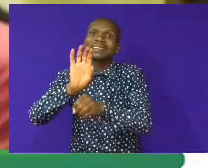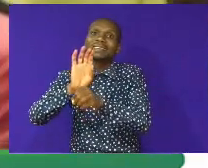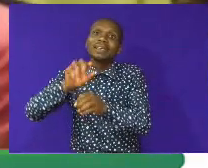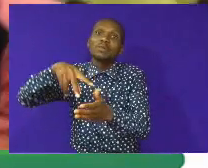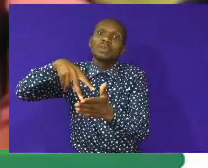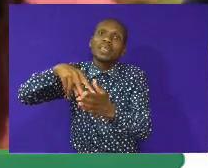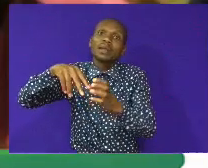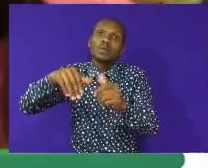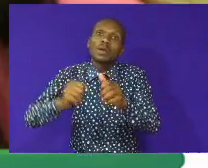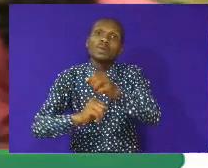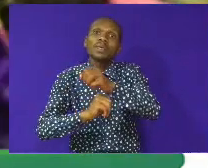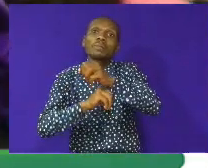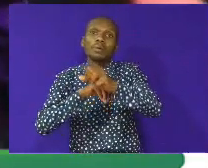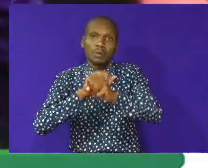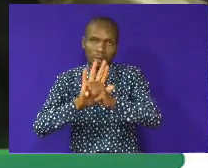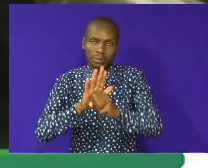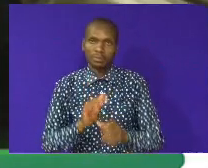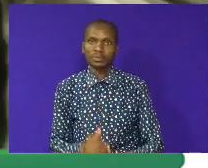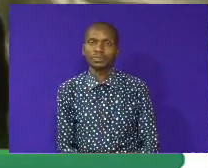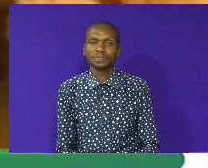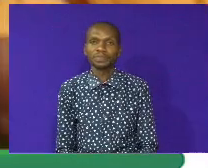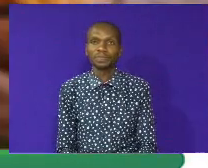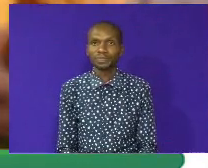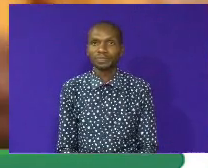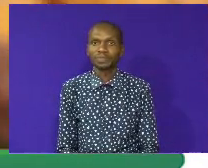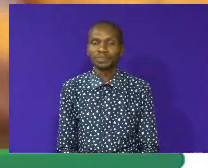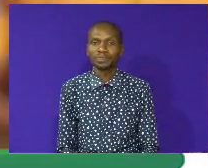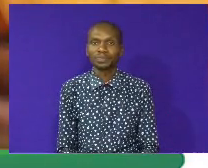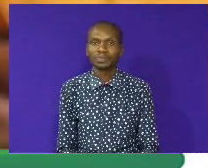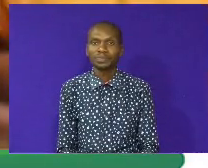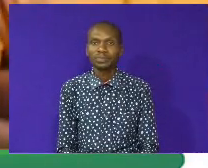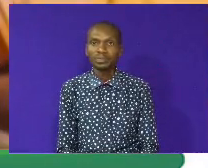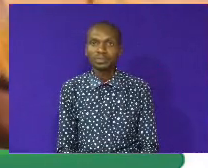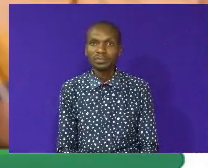Kulipotelea Egetaseni Kia Ndizi TV, Italiane Mildred Mumanyi.